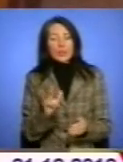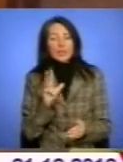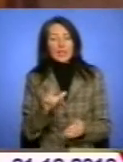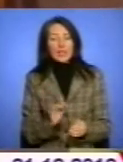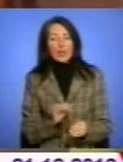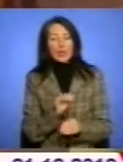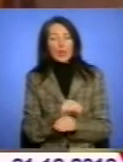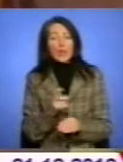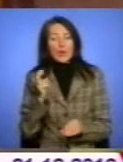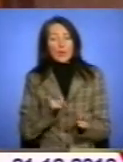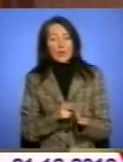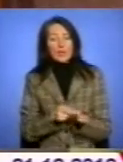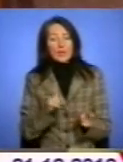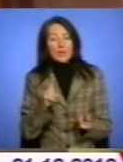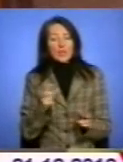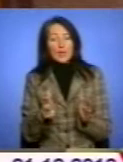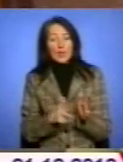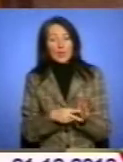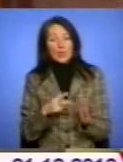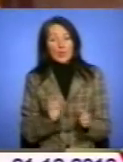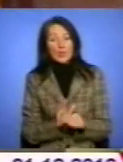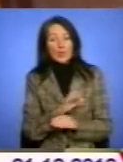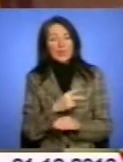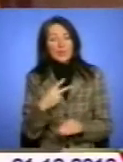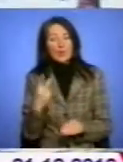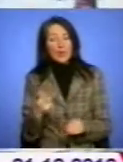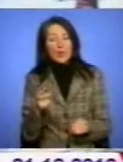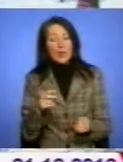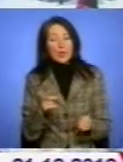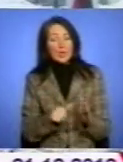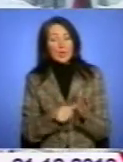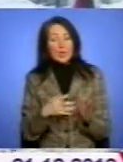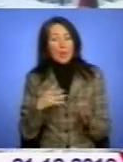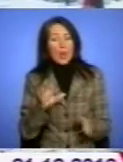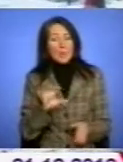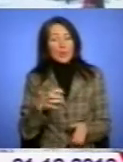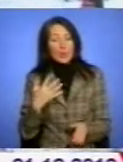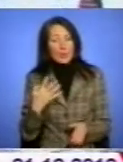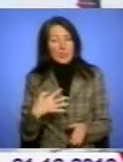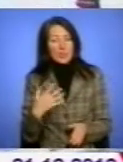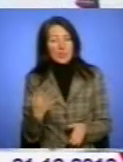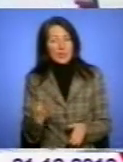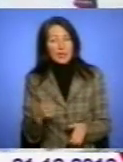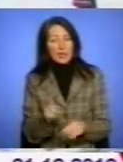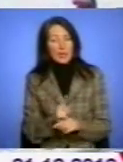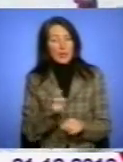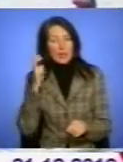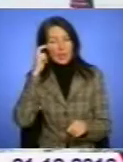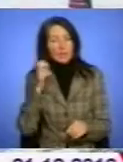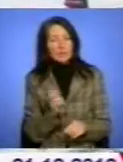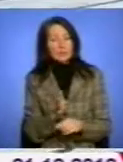208-й Ужгород-Київ відправляється 22:40 і в 6:41 в Києві. 554-й Тернопіль-Київ,